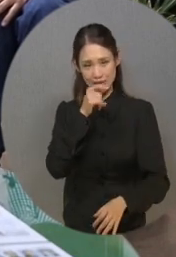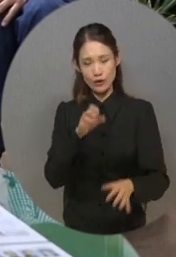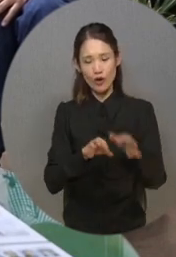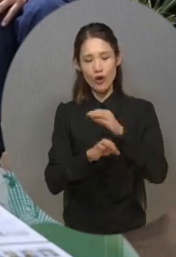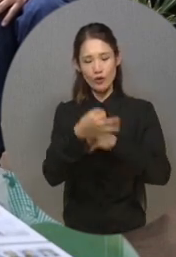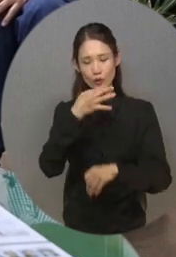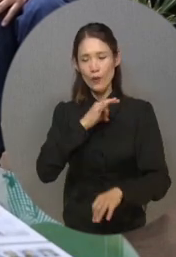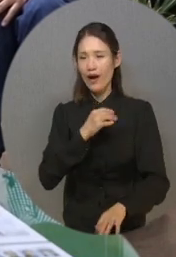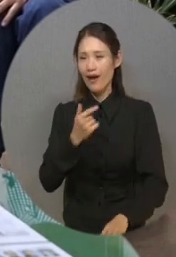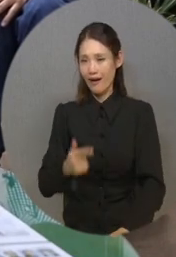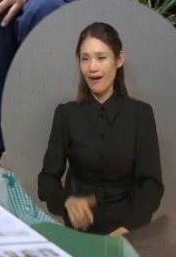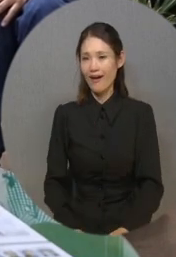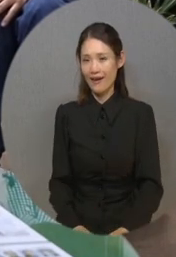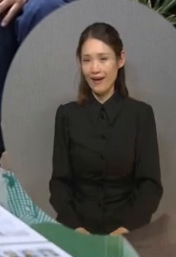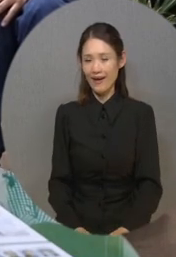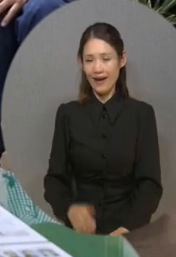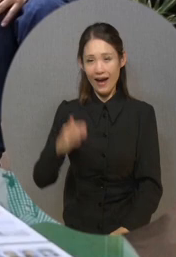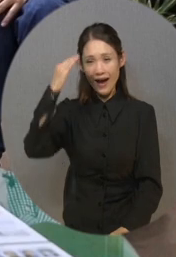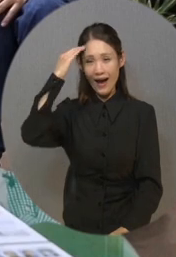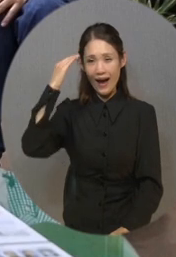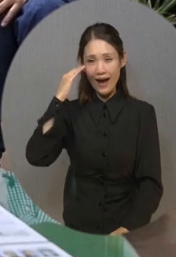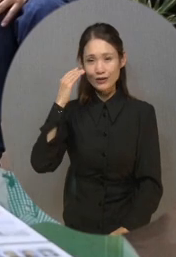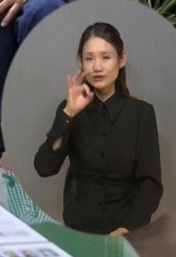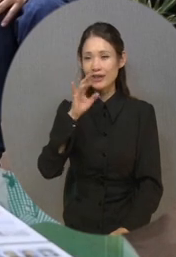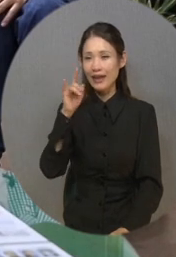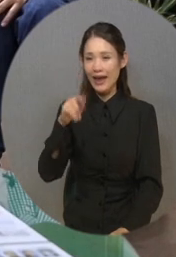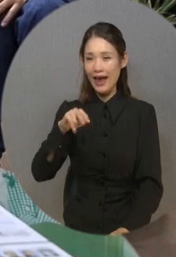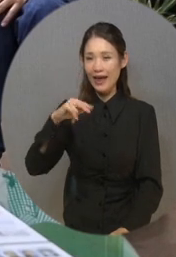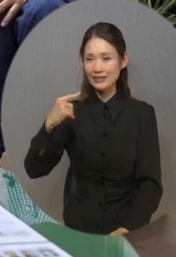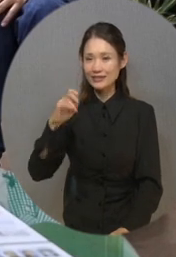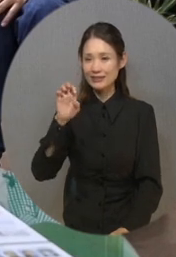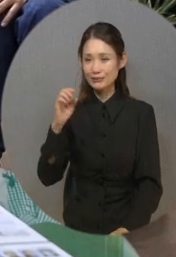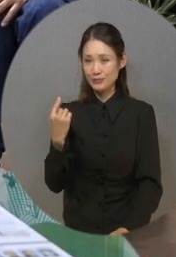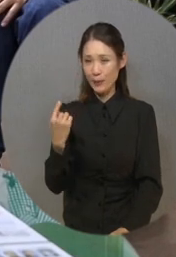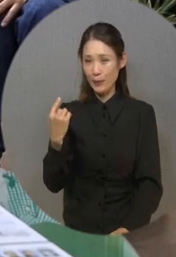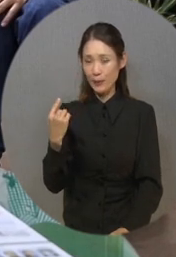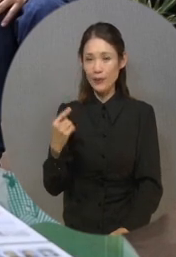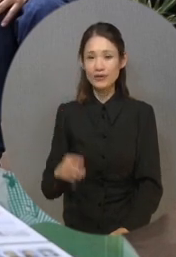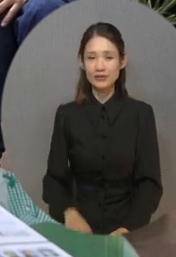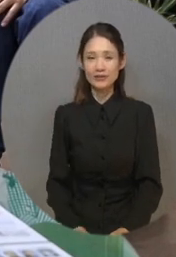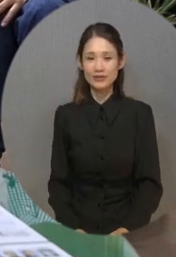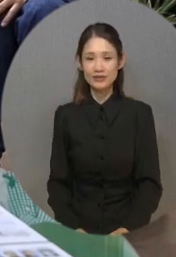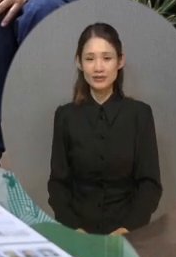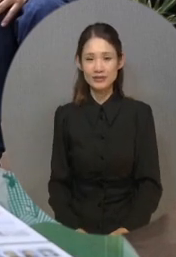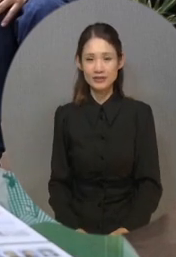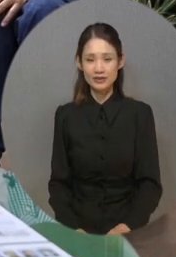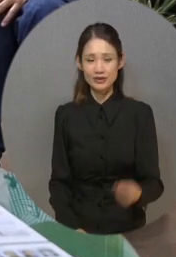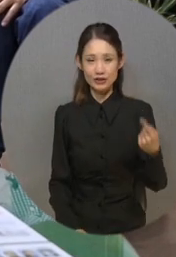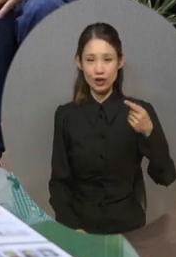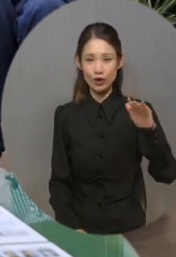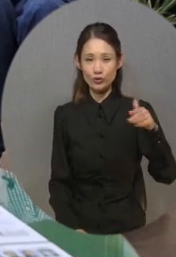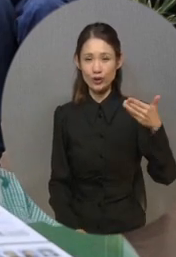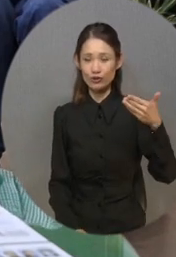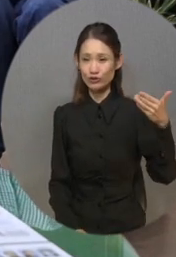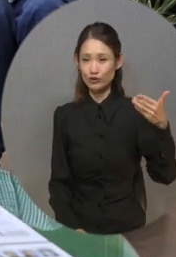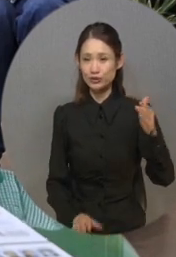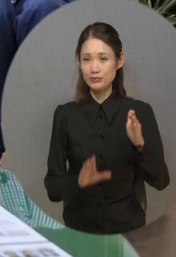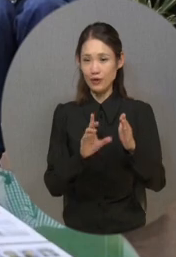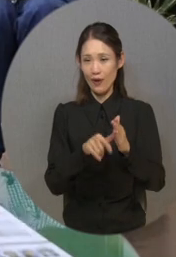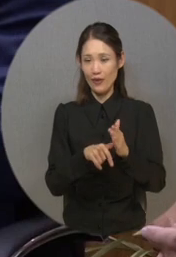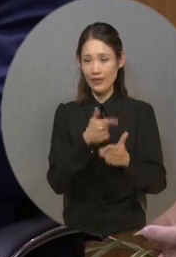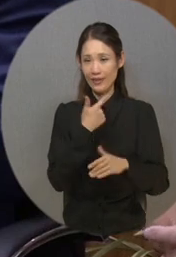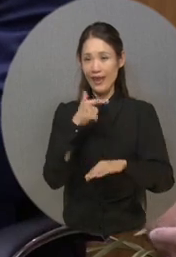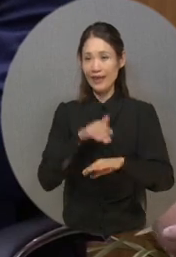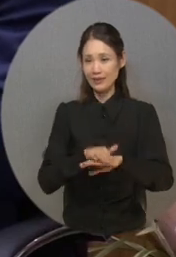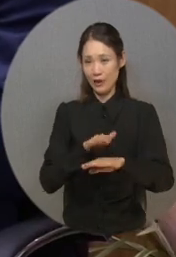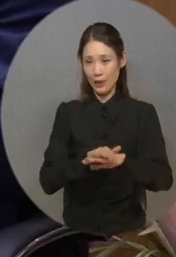예. 우리 한국에서 엑스포 유치된 적이 있습니다. 개최된 적이. 여수. 여수 있고. 여수 있고. 그 과거에 또 1990년도에 저 대전에서.